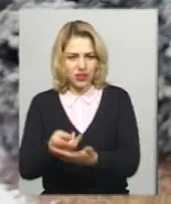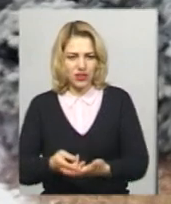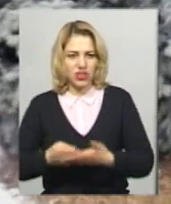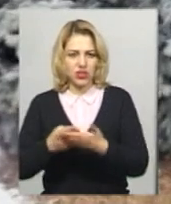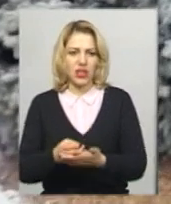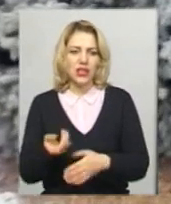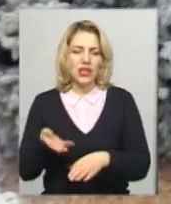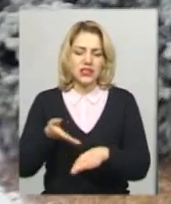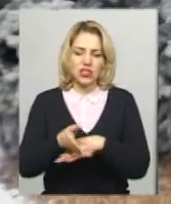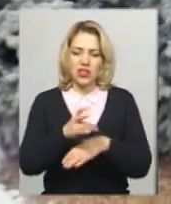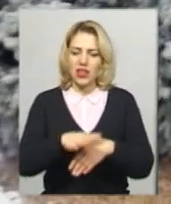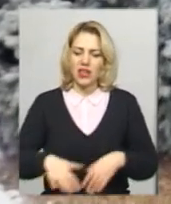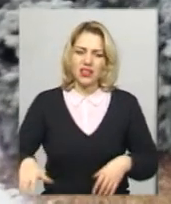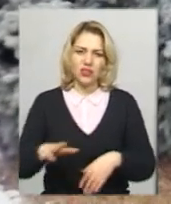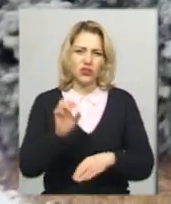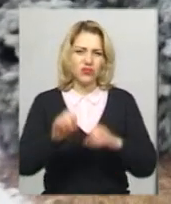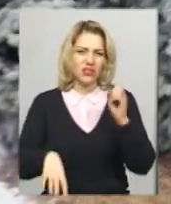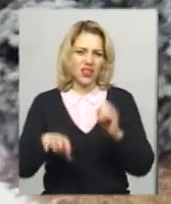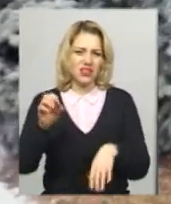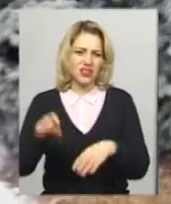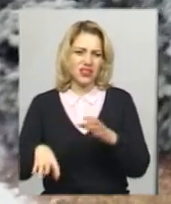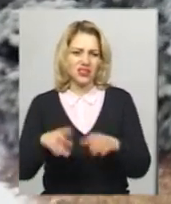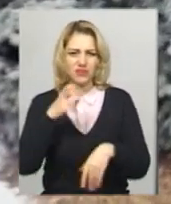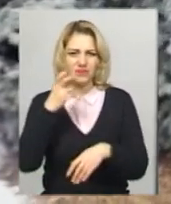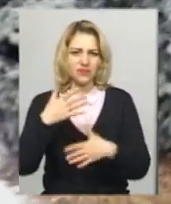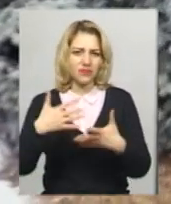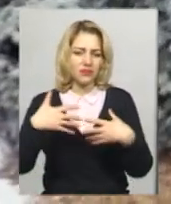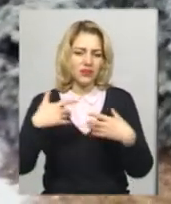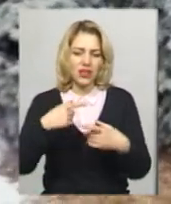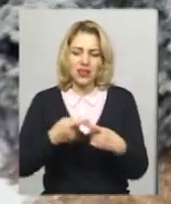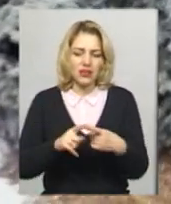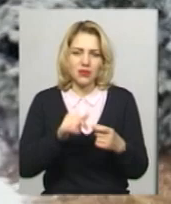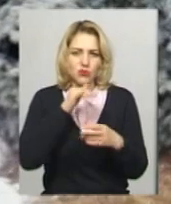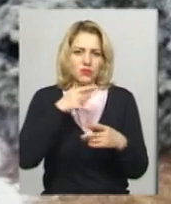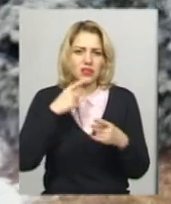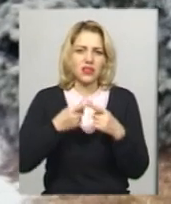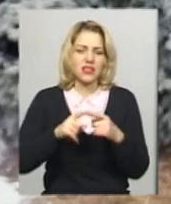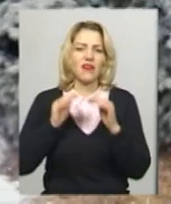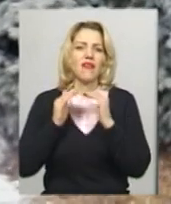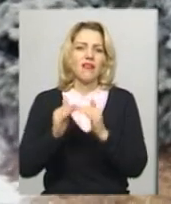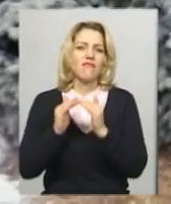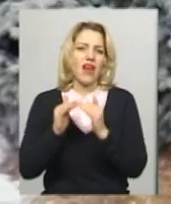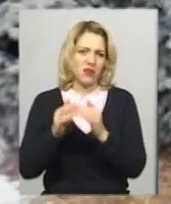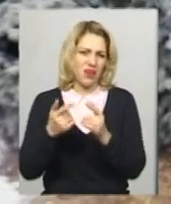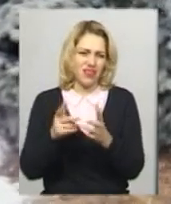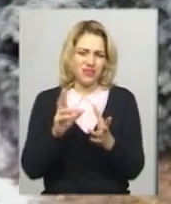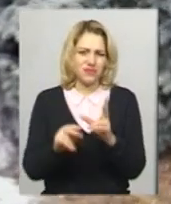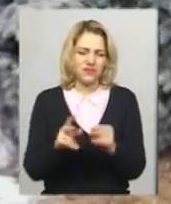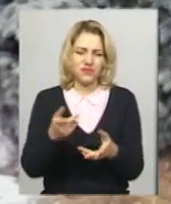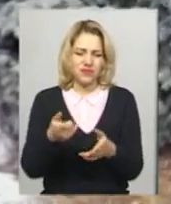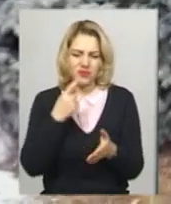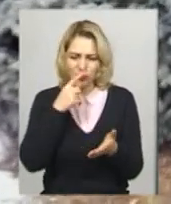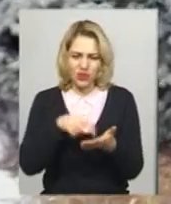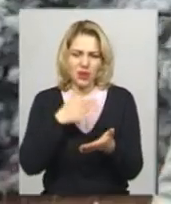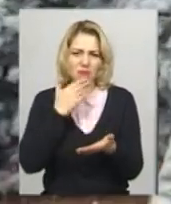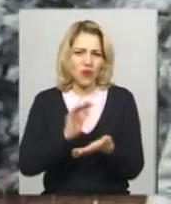Зайшли на територію, там все закинути, там все хламом, там не називеш це ферма, не називеш це якісь конюшення, там не збитися, якийсь доступ, там немає просто